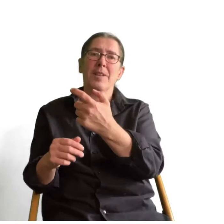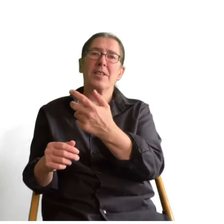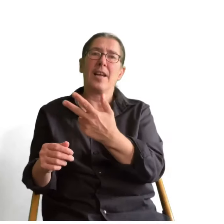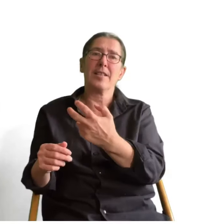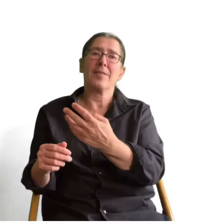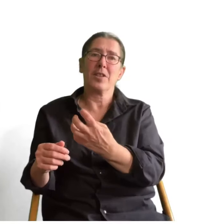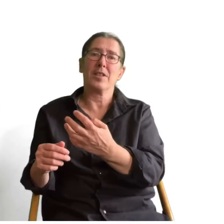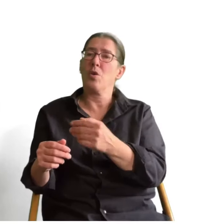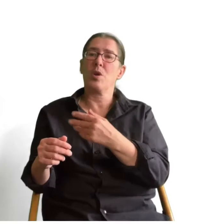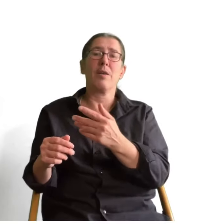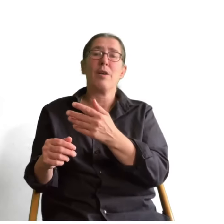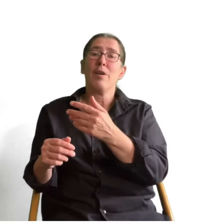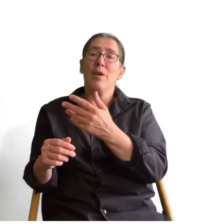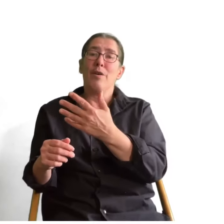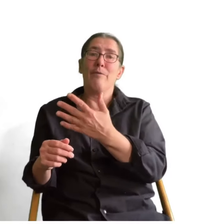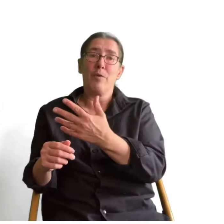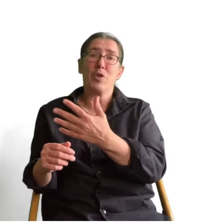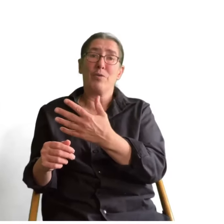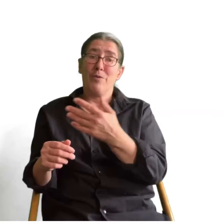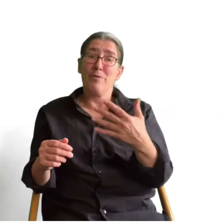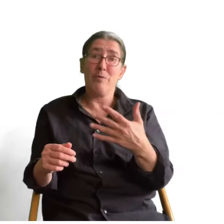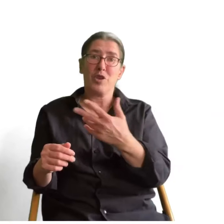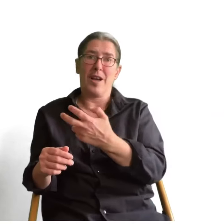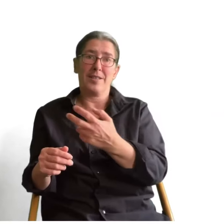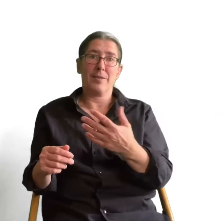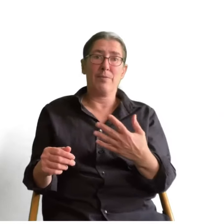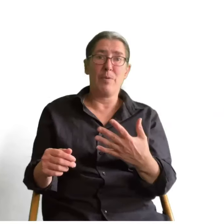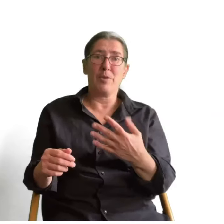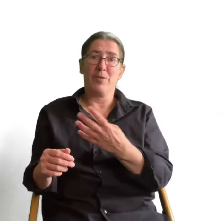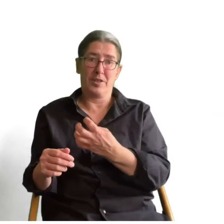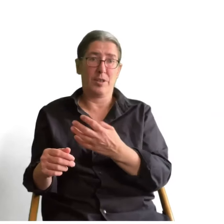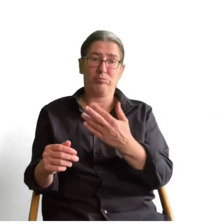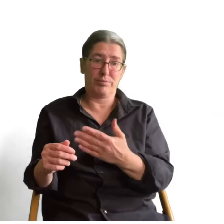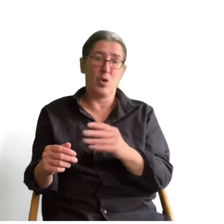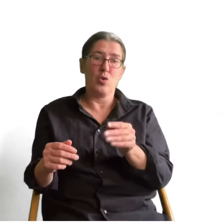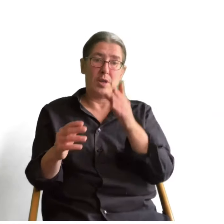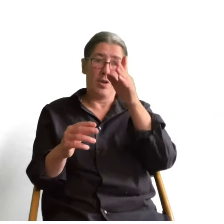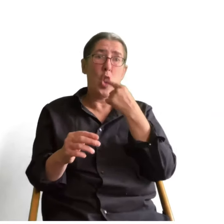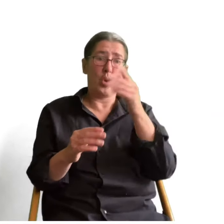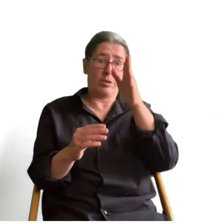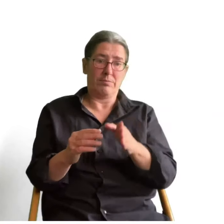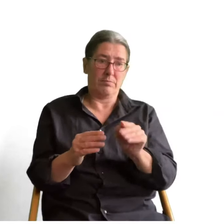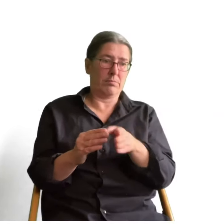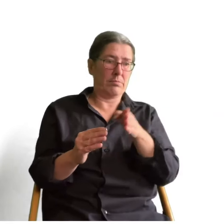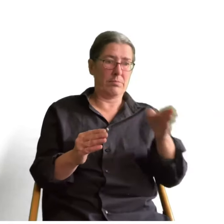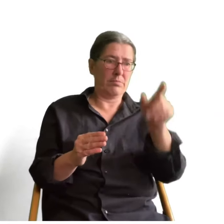40. Oder 25, 35, 45. Gut. Und was wir hier hinten